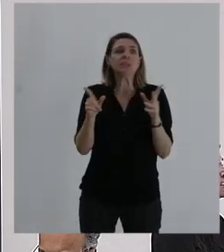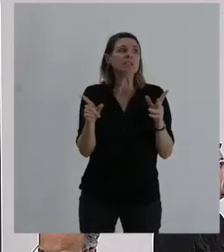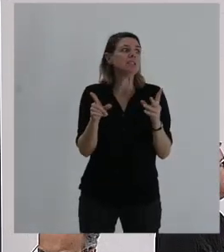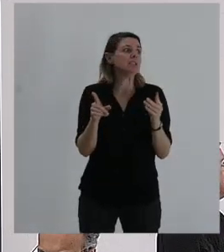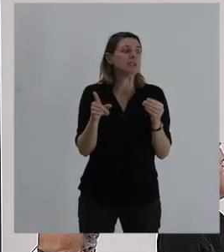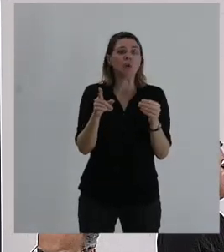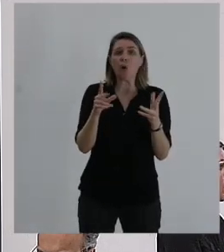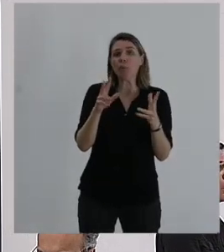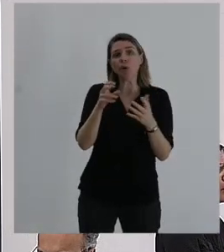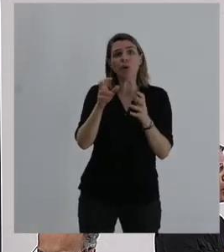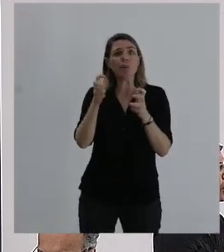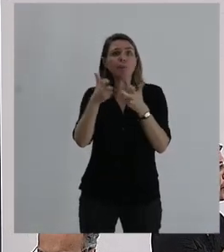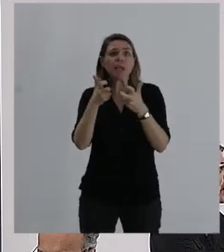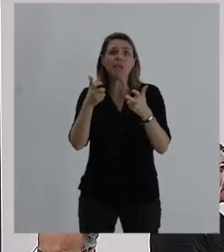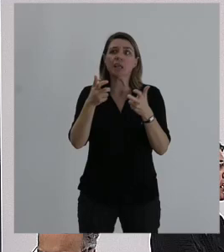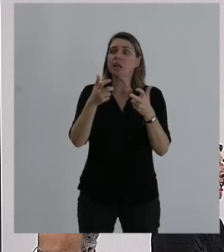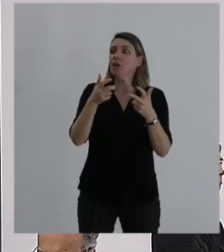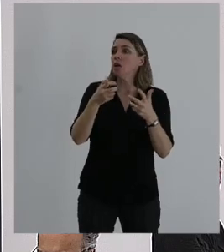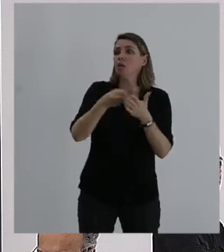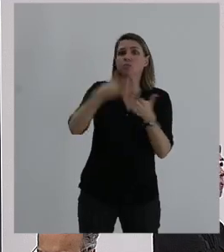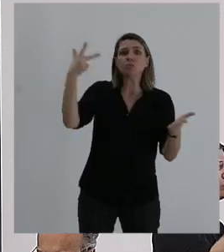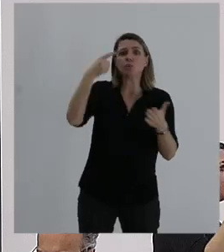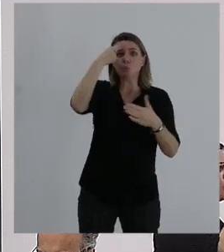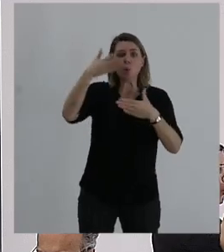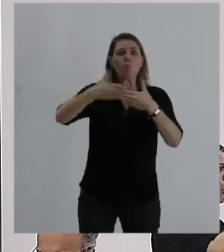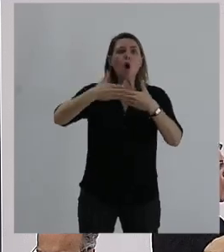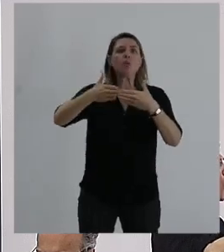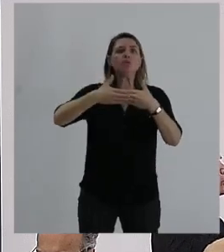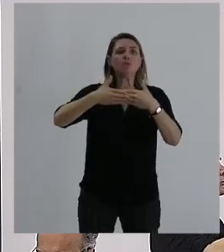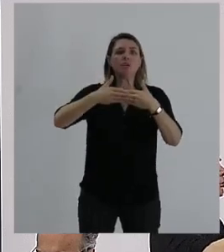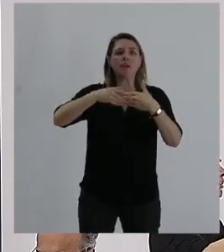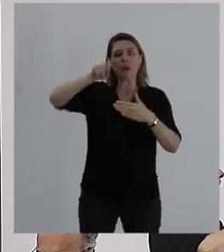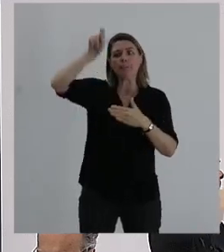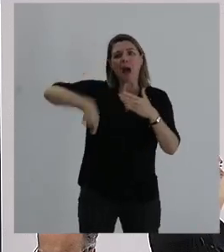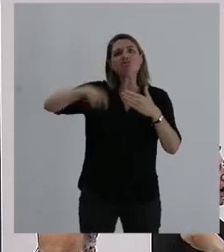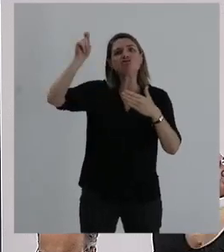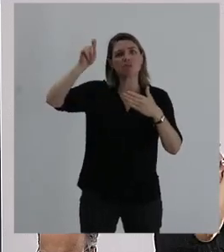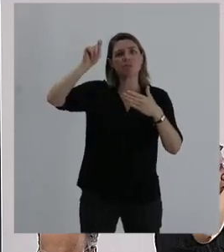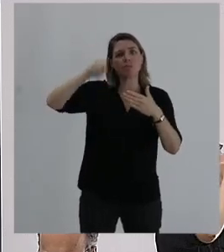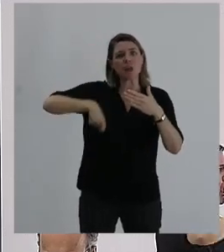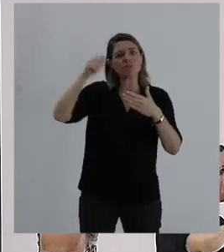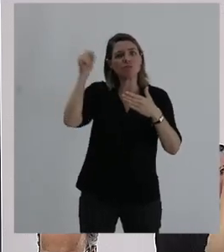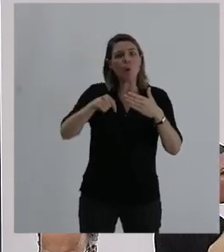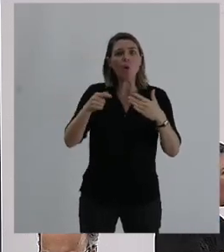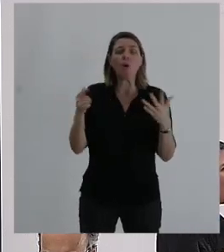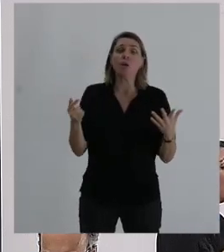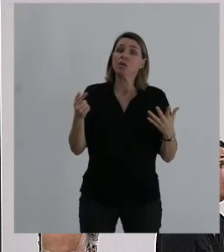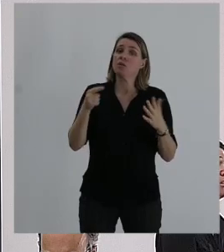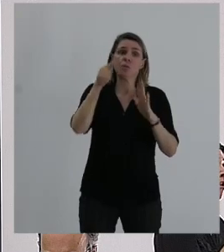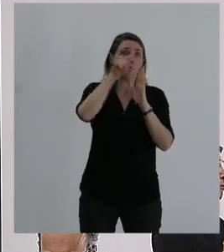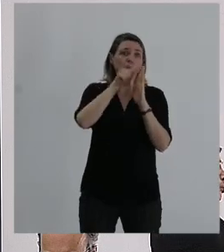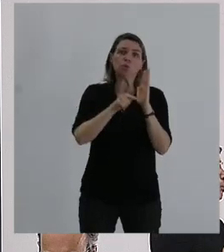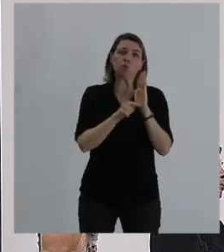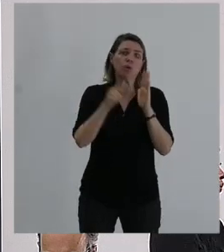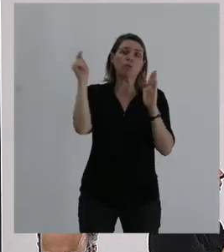de plus coûteuses comme établir les portes avec un badge à qui passe, etc. Je pense qu'une mesure qu'on